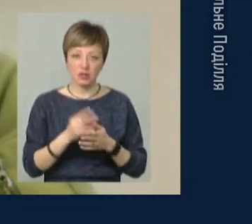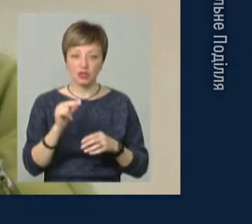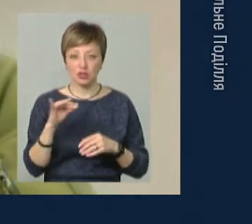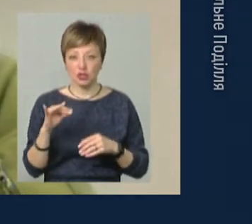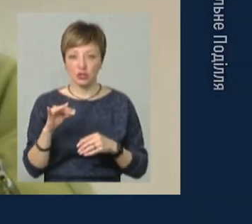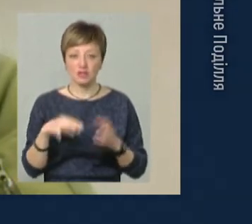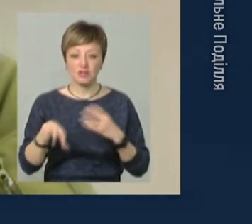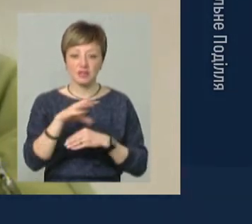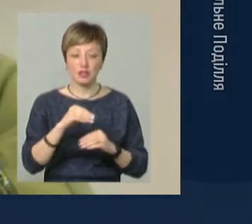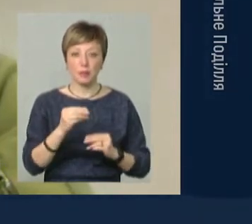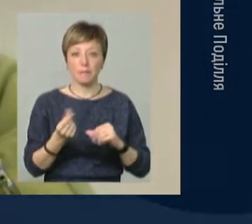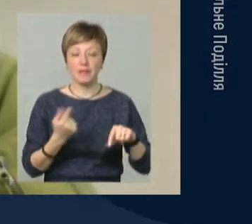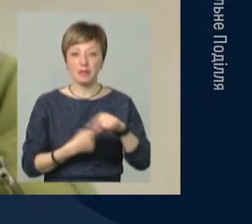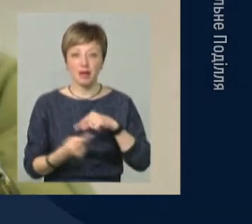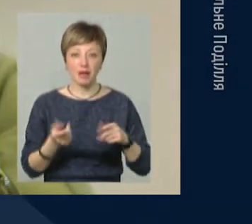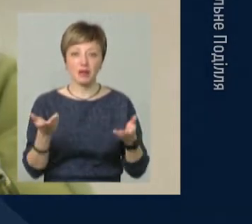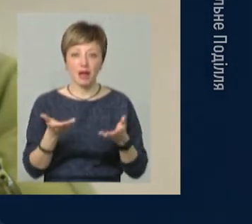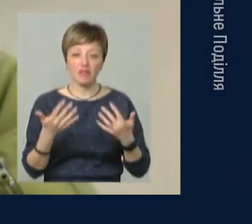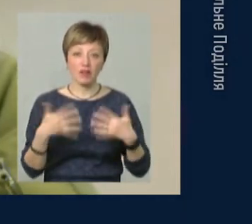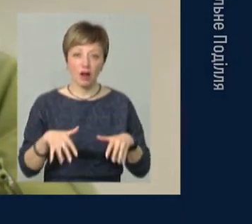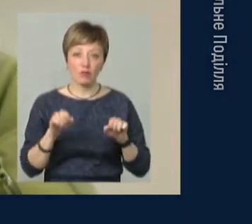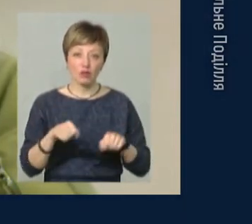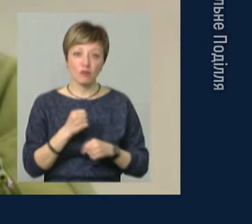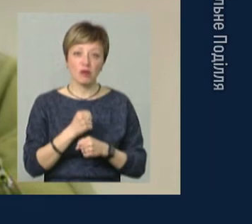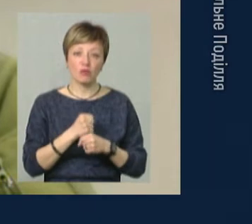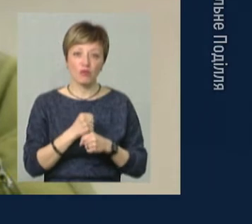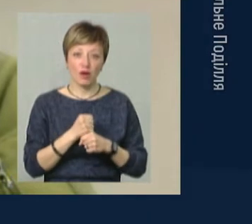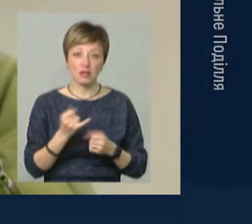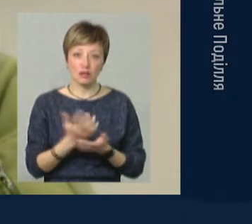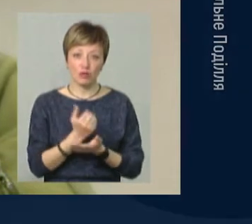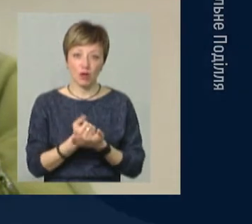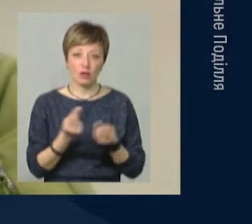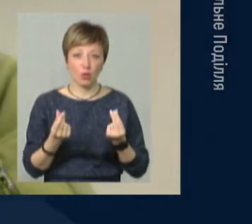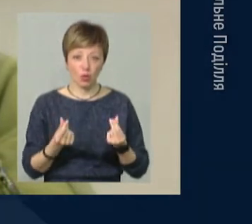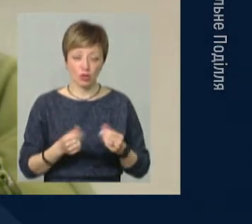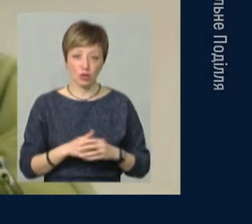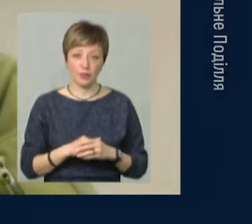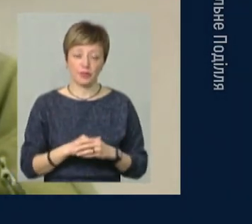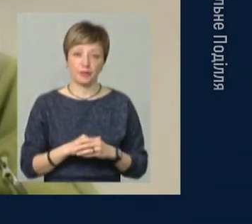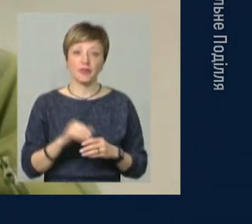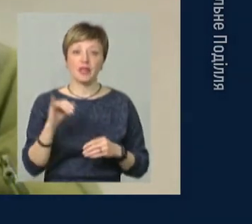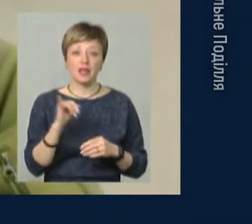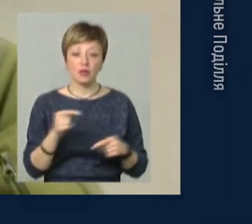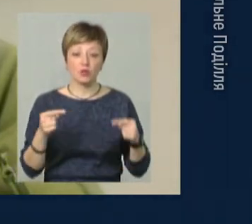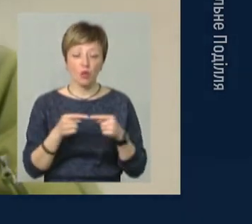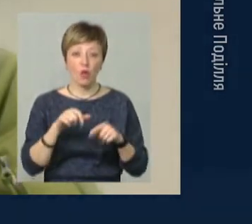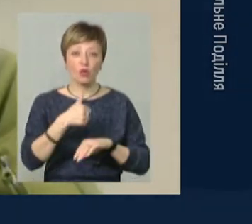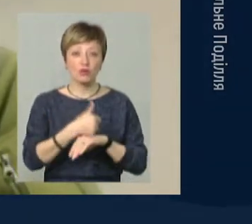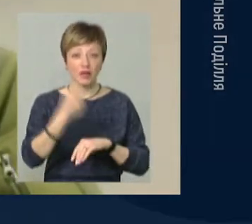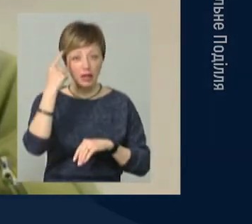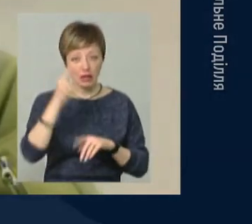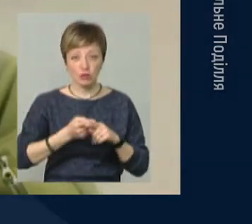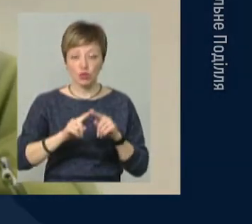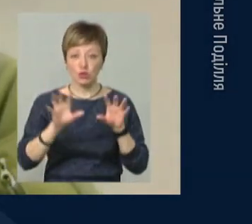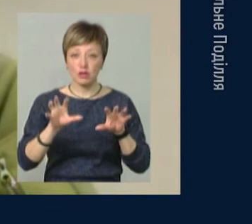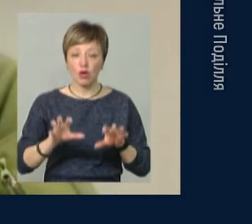осіб, осіб-підприємців, які втратили можливість працювати і заробляти кошти. Ну і безумовно, основна ідея